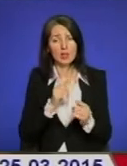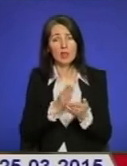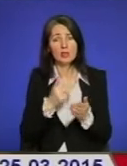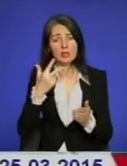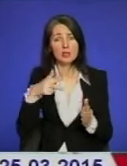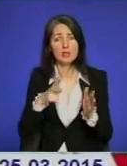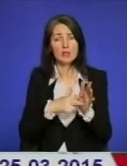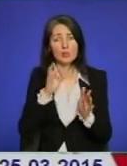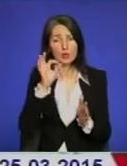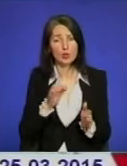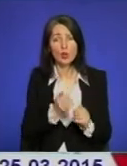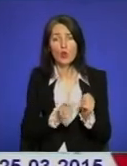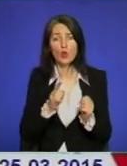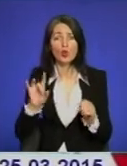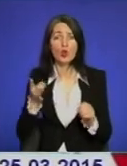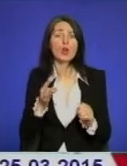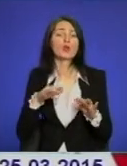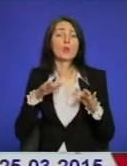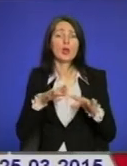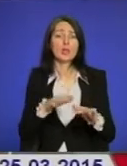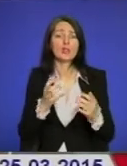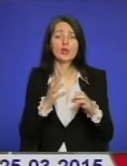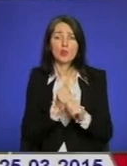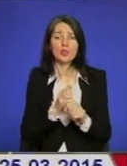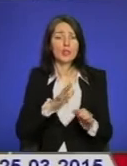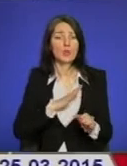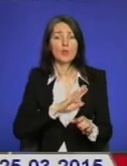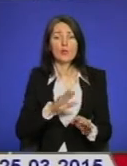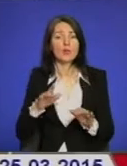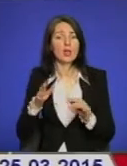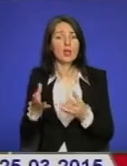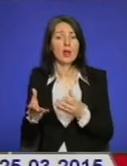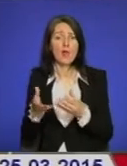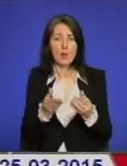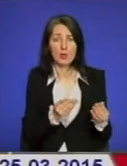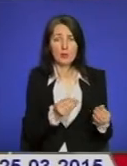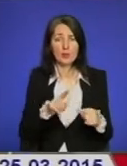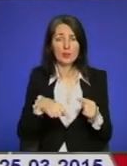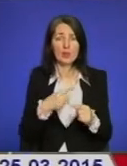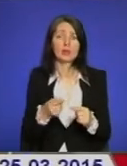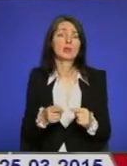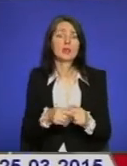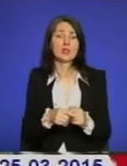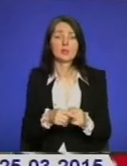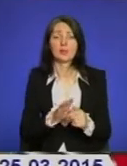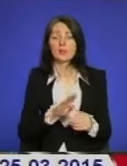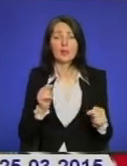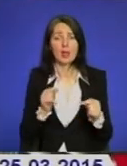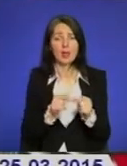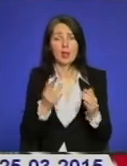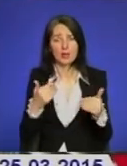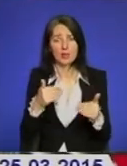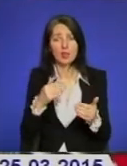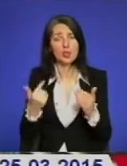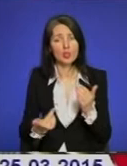38%, Але кожного разу механізм скорочення був недієвим через недосяжні критерії вже вноситься